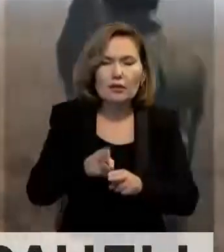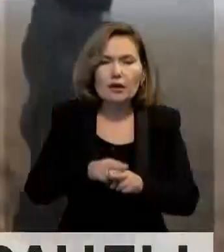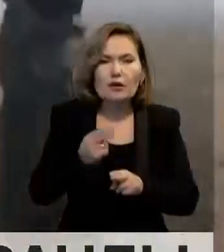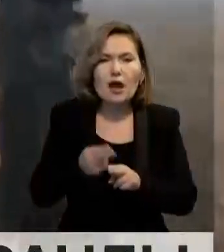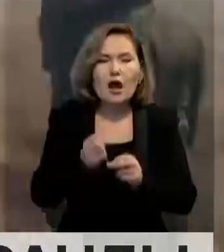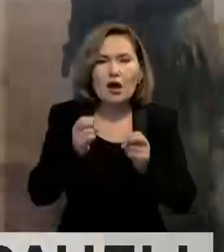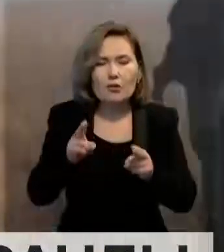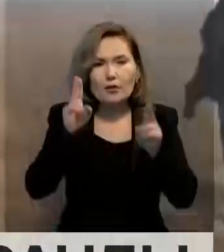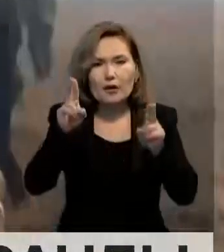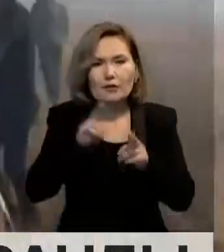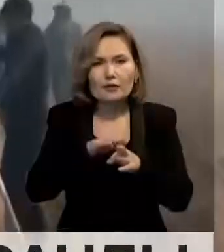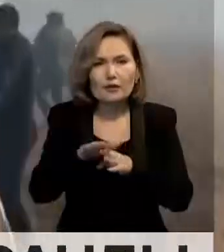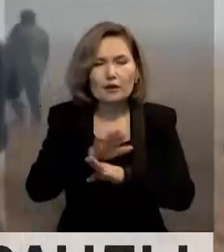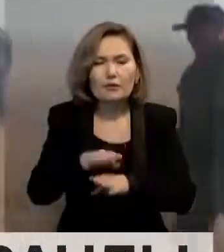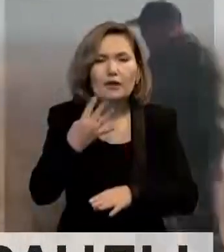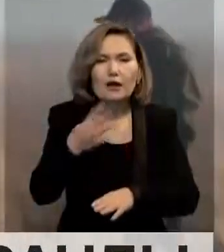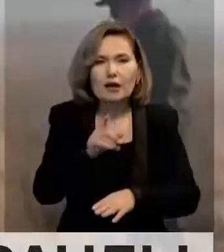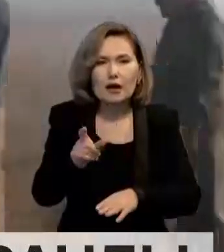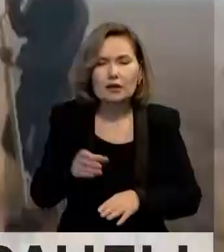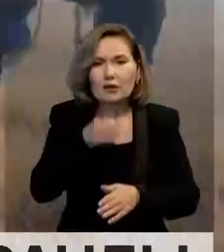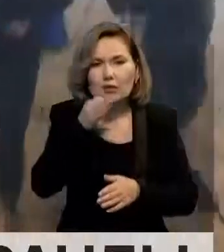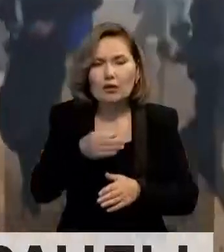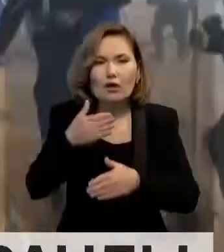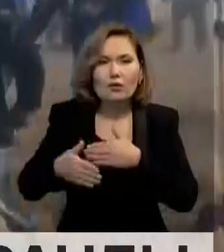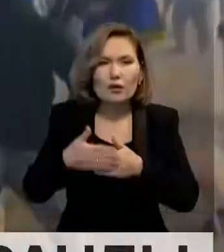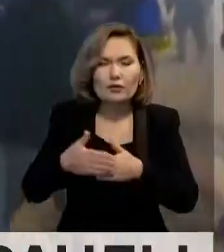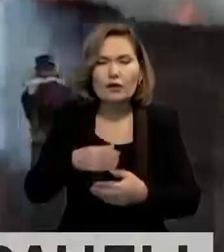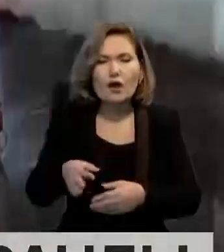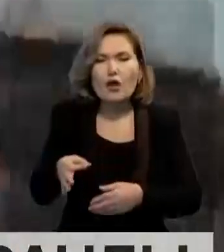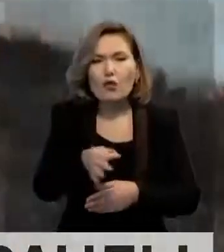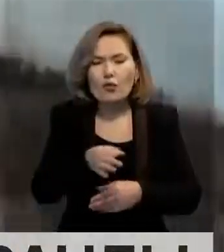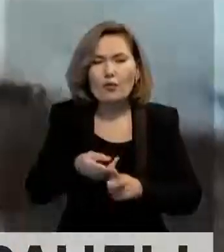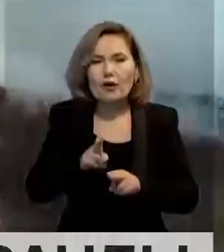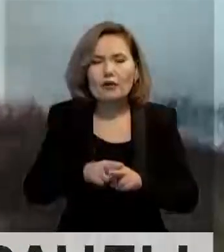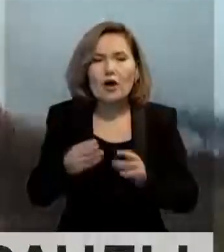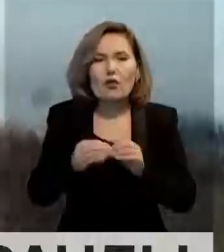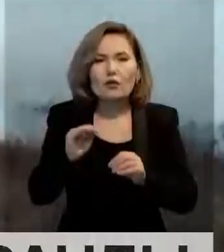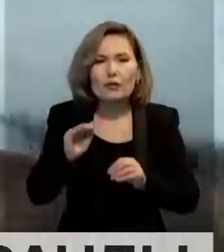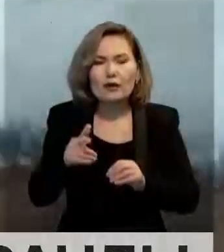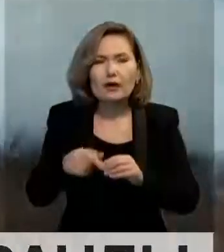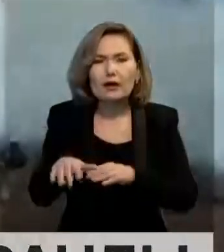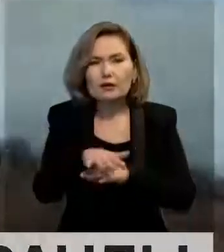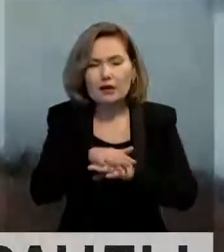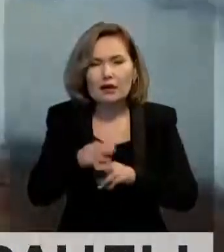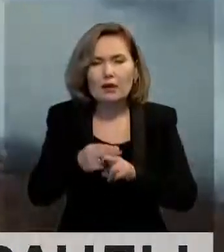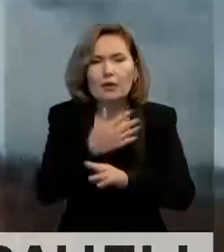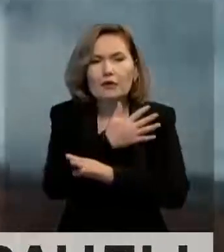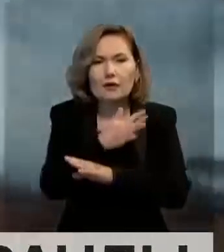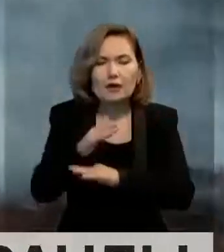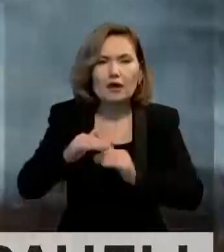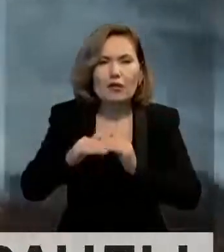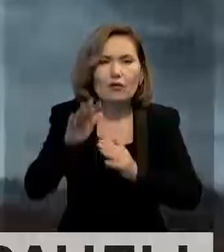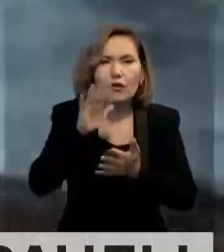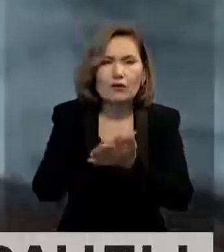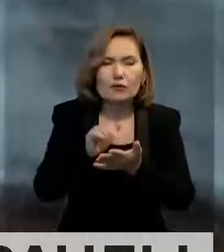қауіпсіздікті сақтамаған 40 адам әкімшілік жауапкершілікке тартылды. Жалпы облыста биыл 10 мың гектардан астам орманды далалы алқап